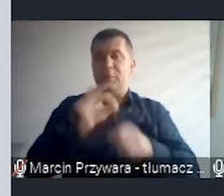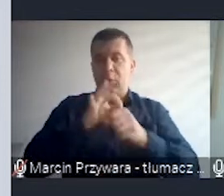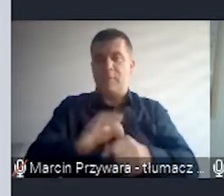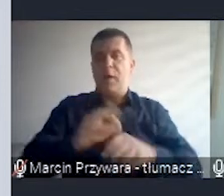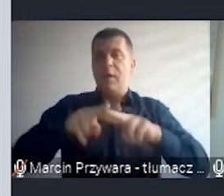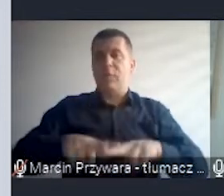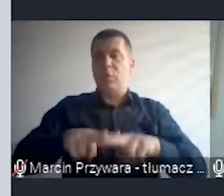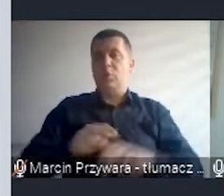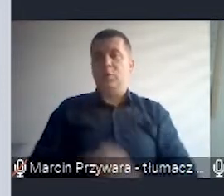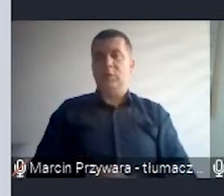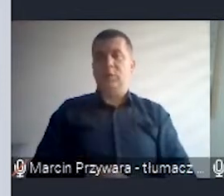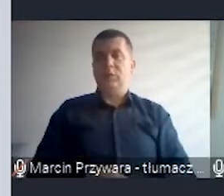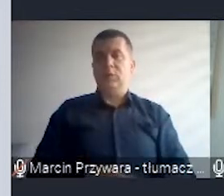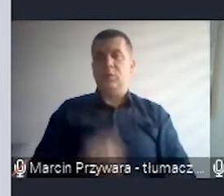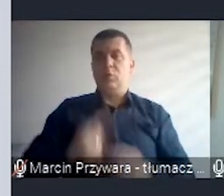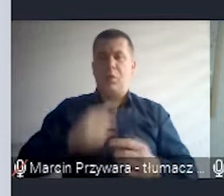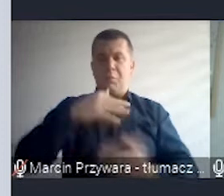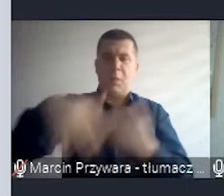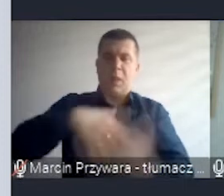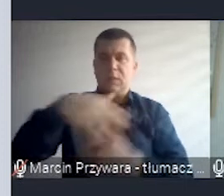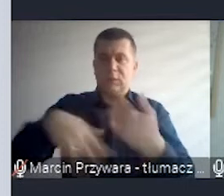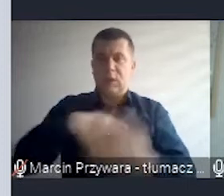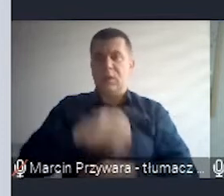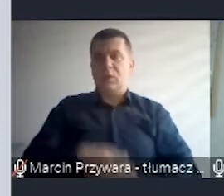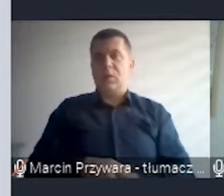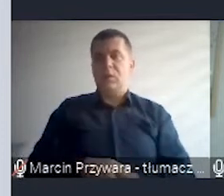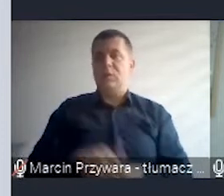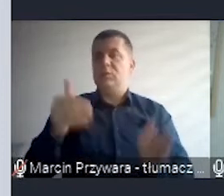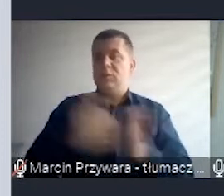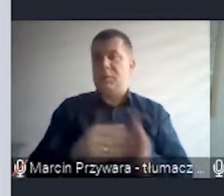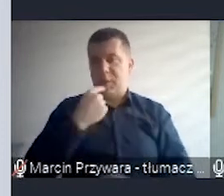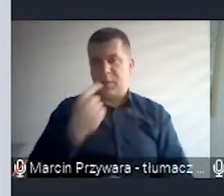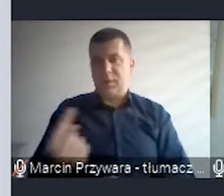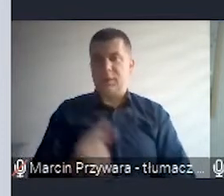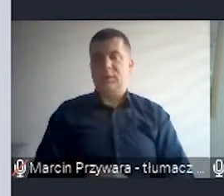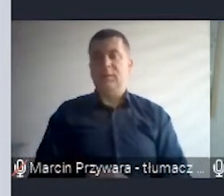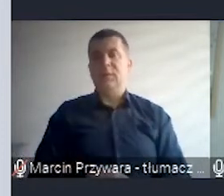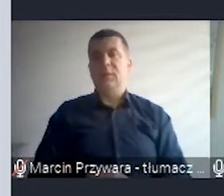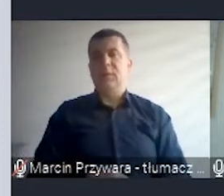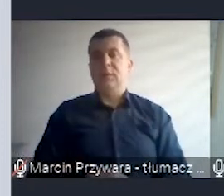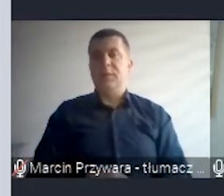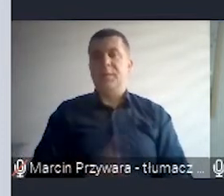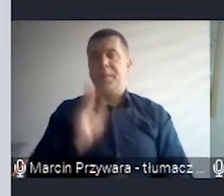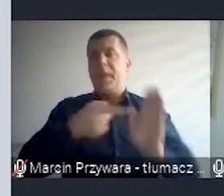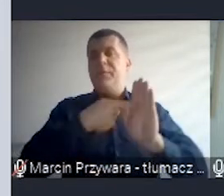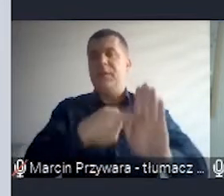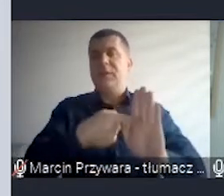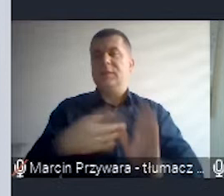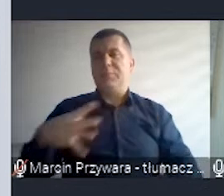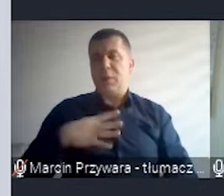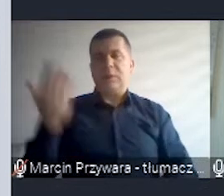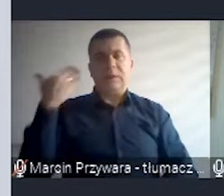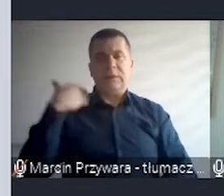funduszy, pomieszało się nam trochę, to trzeba zaznaczyć, że wytyczne, które mieliśmy